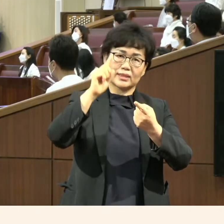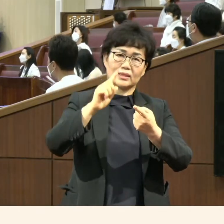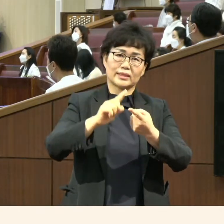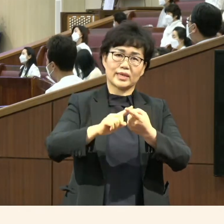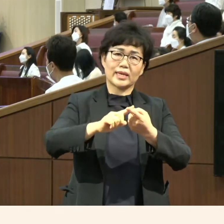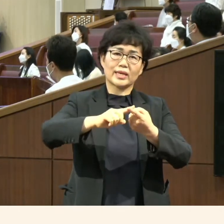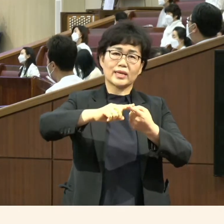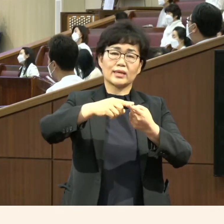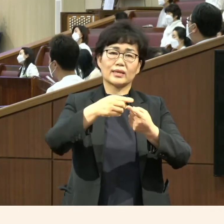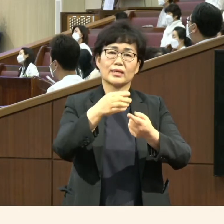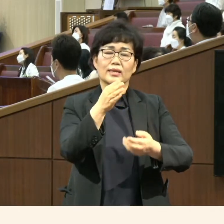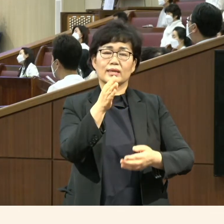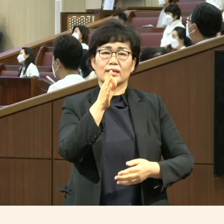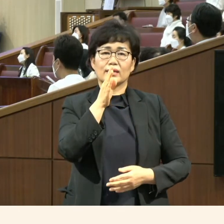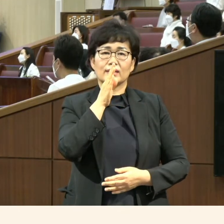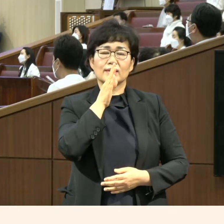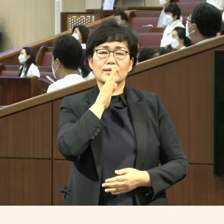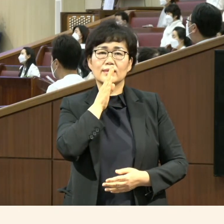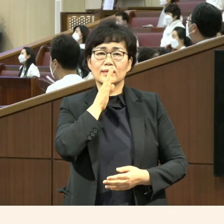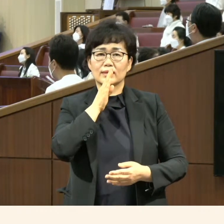받으시기에